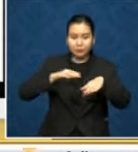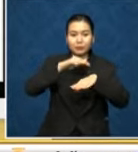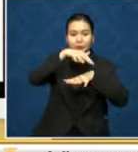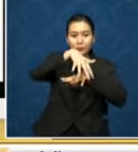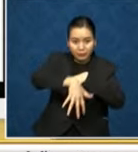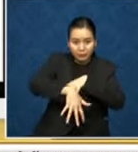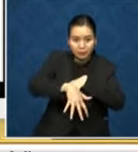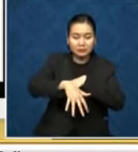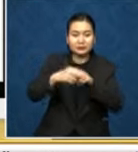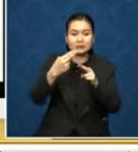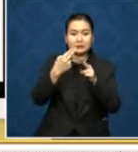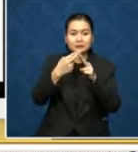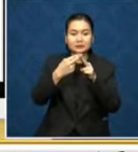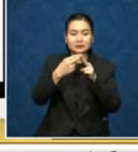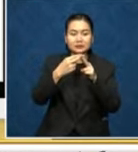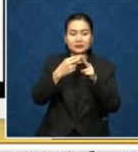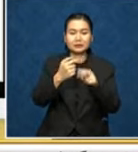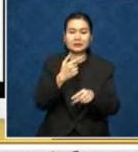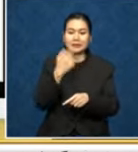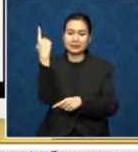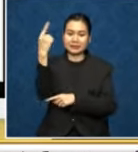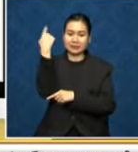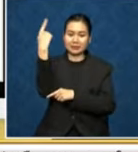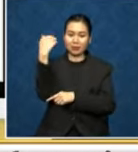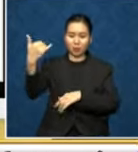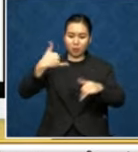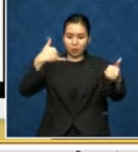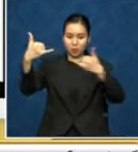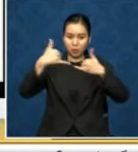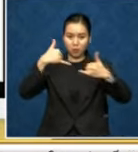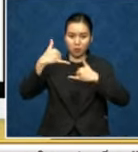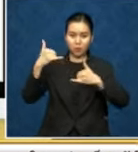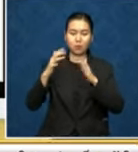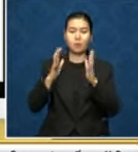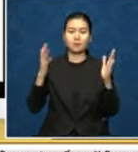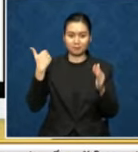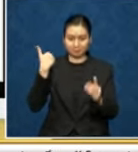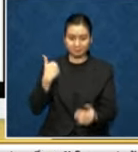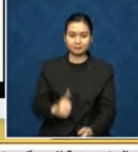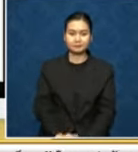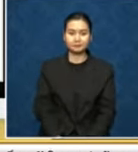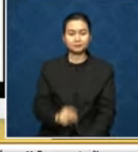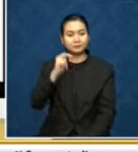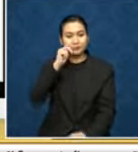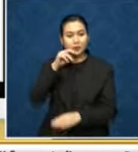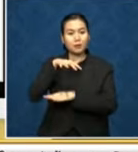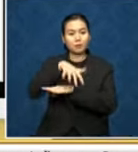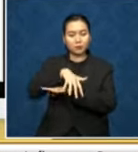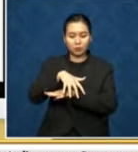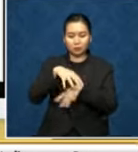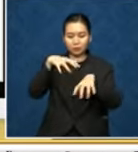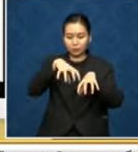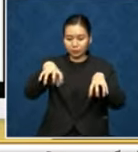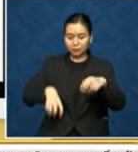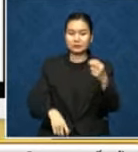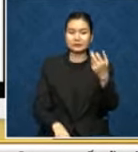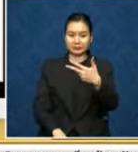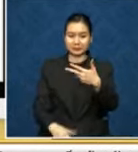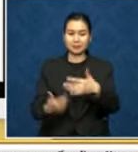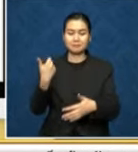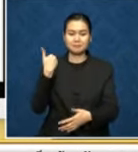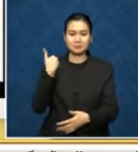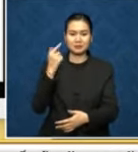แซสโบซึ่งมีนักท่องเที่ยวมาเที่ยวเป็นจำนวนมากทั้งน้ำตกสามแห่งที่กล่าวมาไ